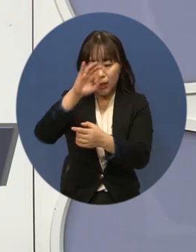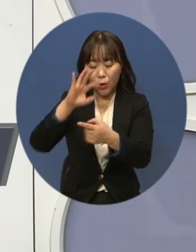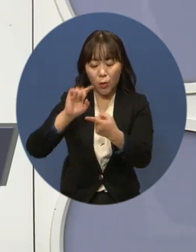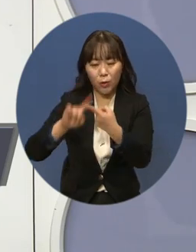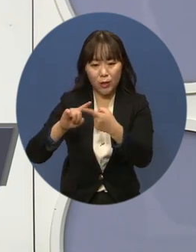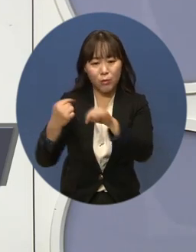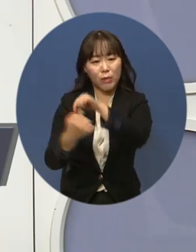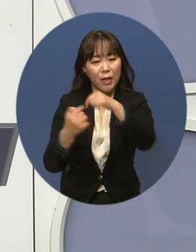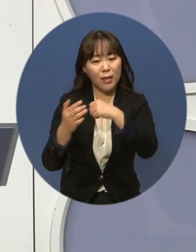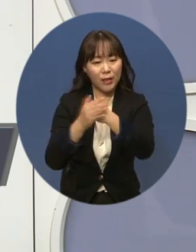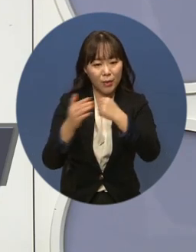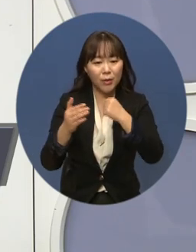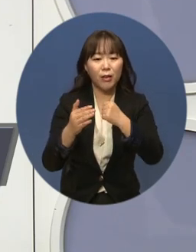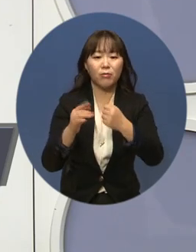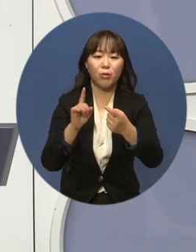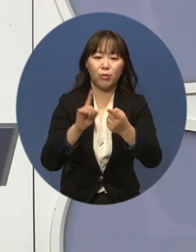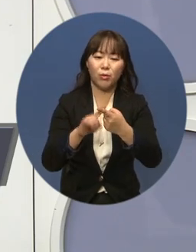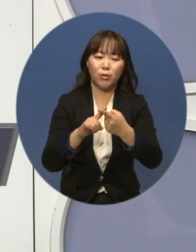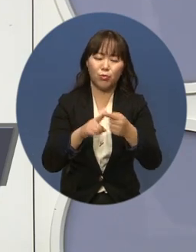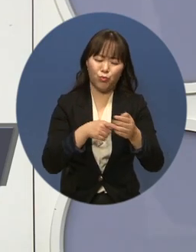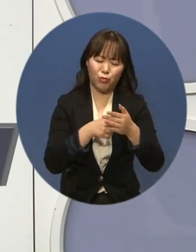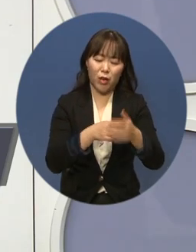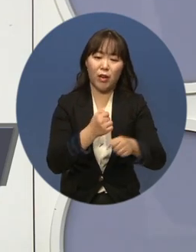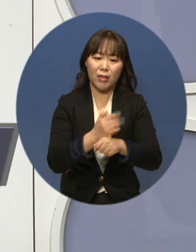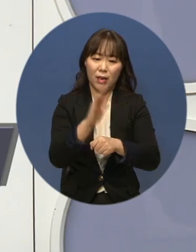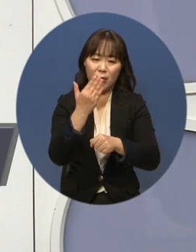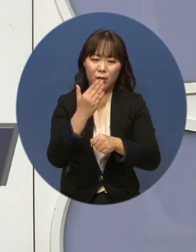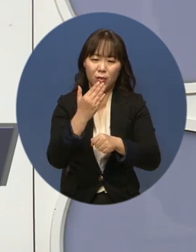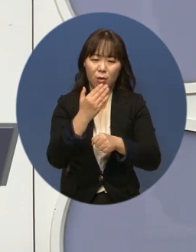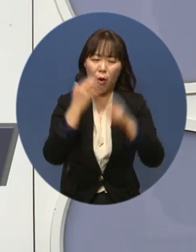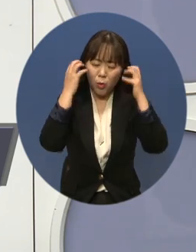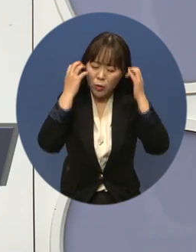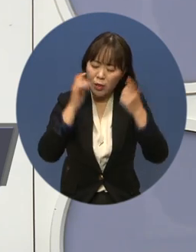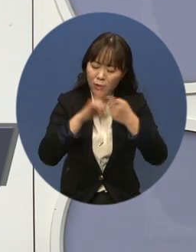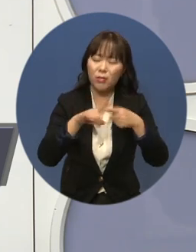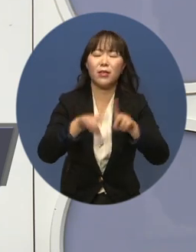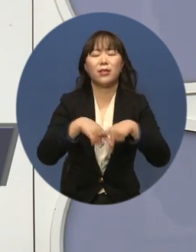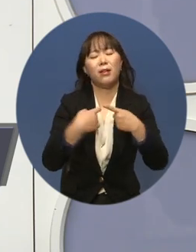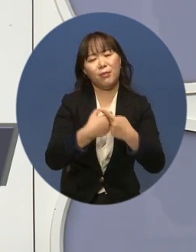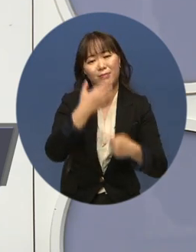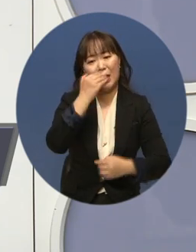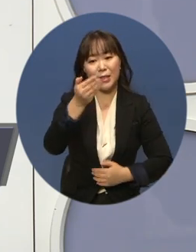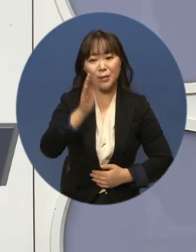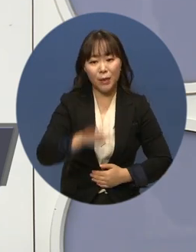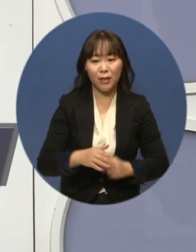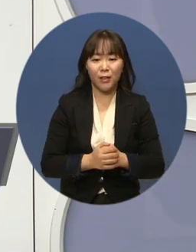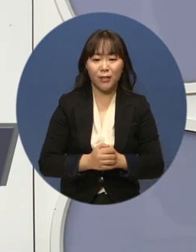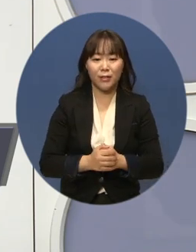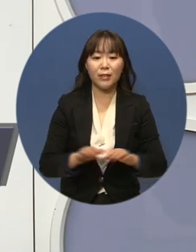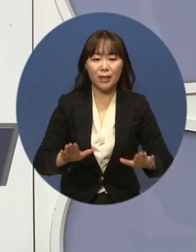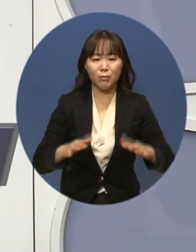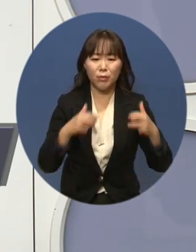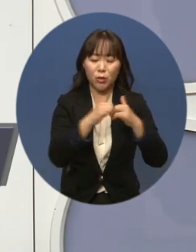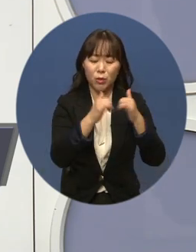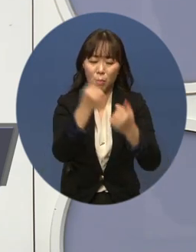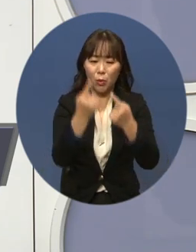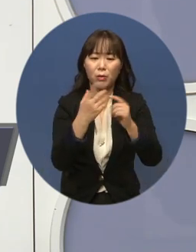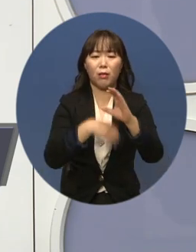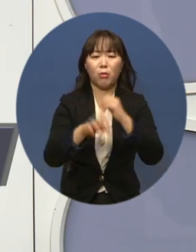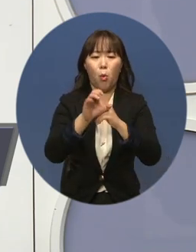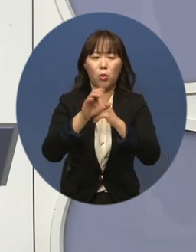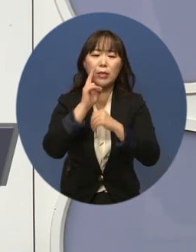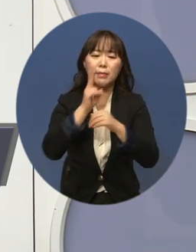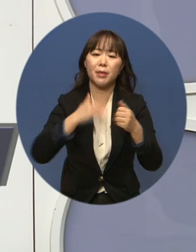건전성을 유지해야 된다는 그런 뭐 고충을 이해 못하는 바는 아니지만 지금은 그야말로 전쟁보다 더한